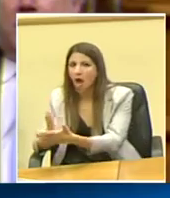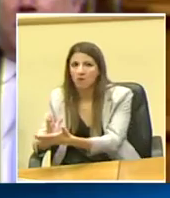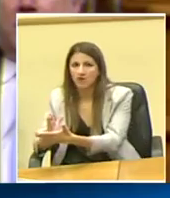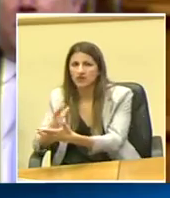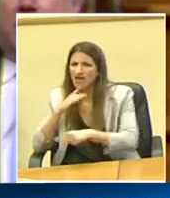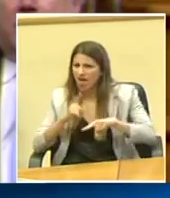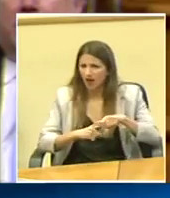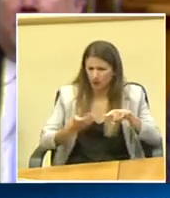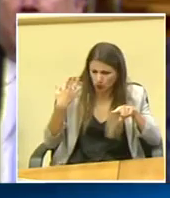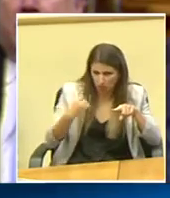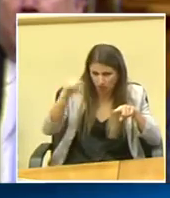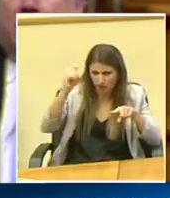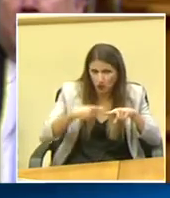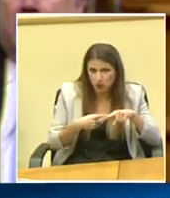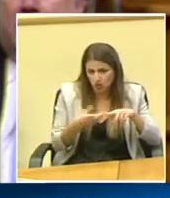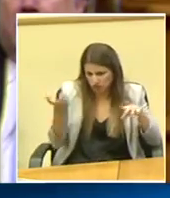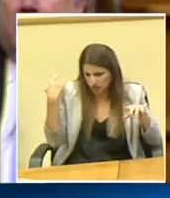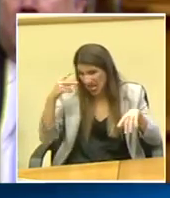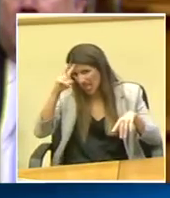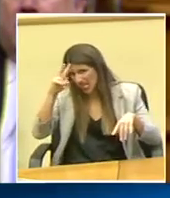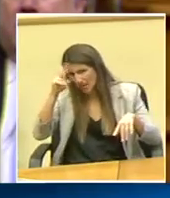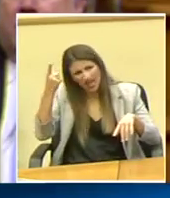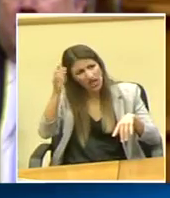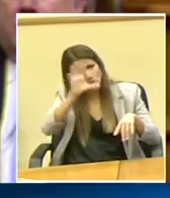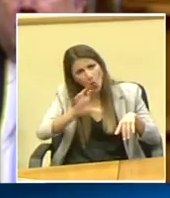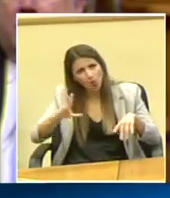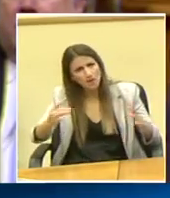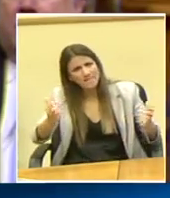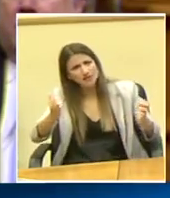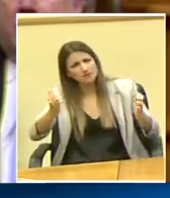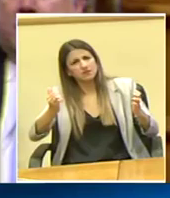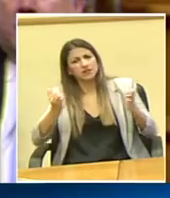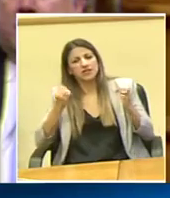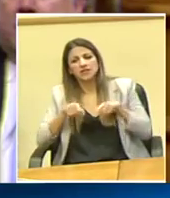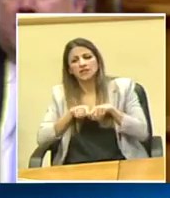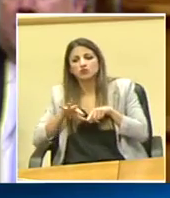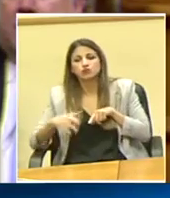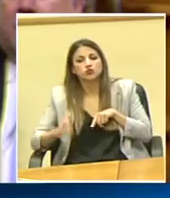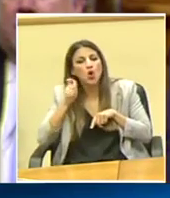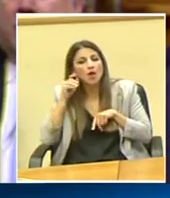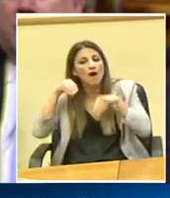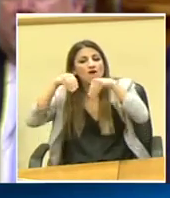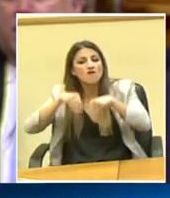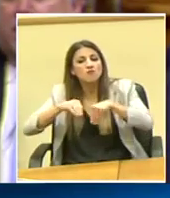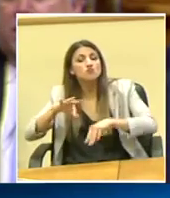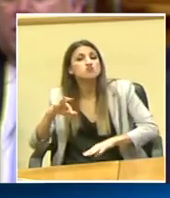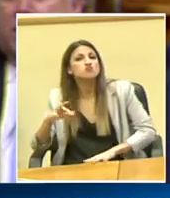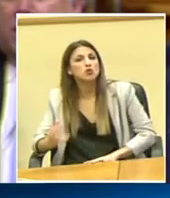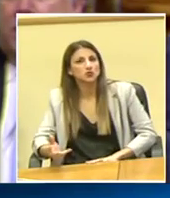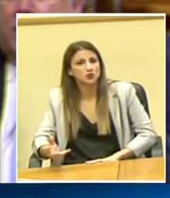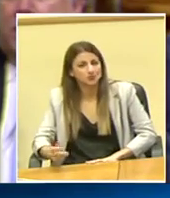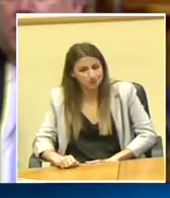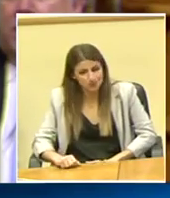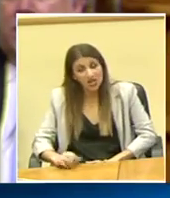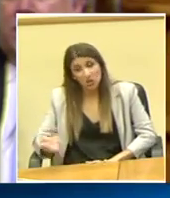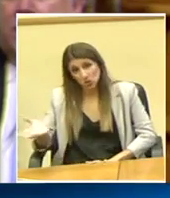σύμφωνη τότε. Και οι Γερμανοί και άλλες χώρες πιέζανε σε σχέση με το πώς θα ονομάζεται αυτή η χώρα. Τότε μάλιστα